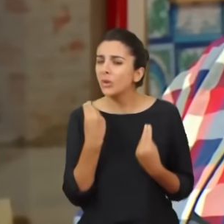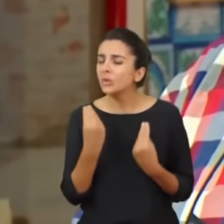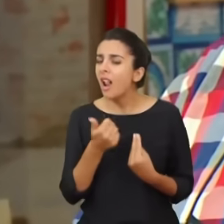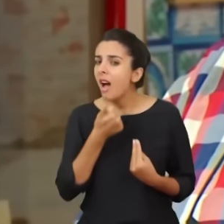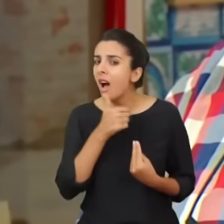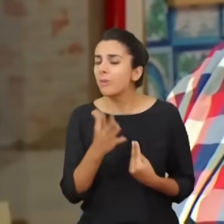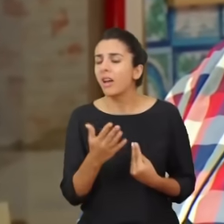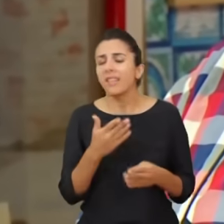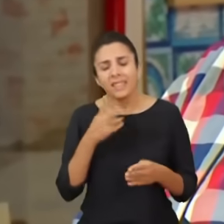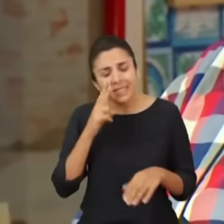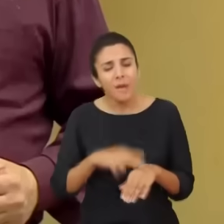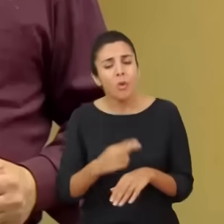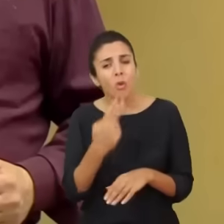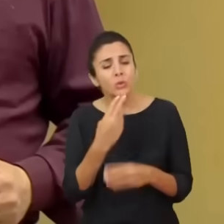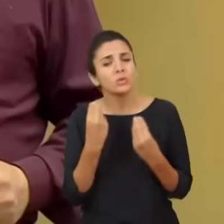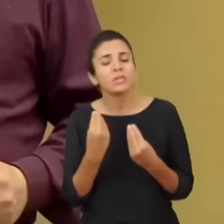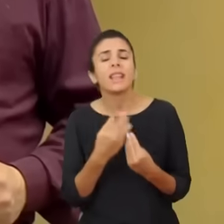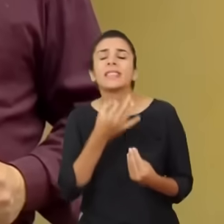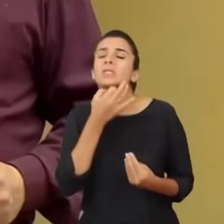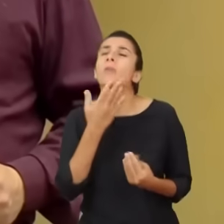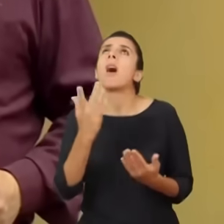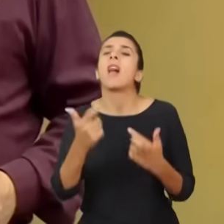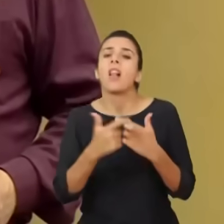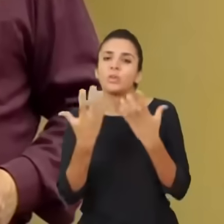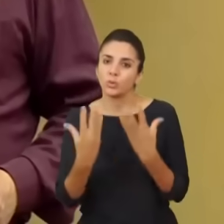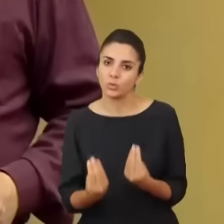abi be. Vallahi çok güzel konuştun. Allah razı olsun.